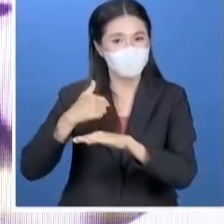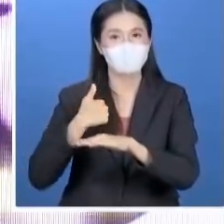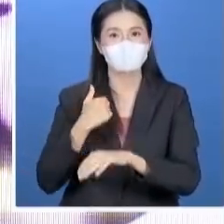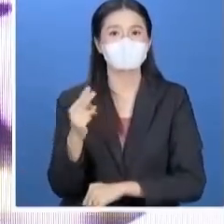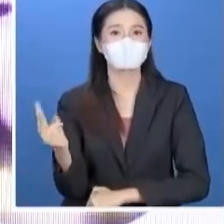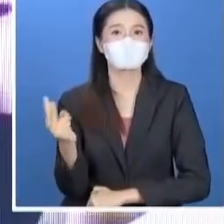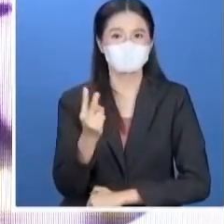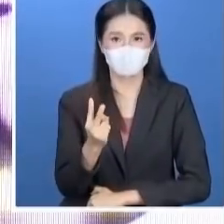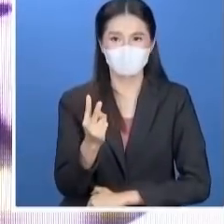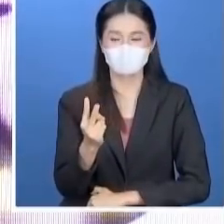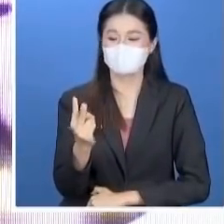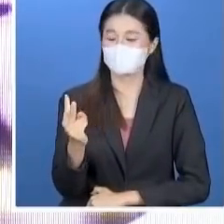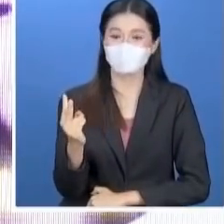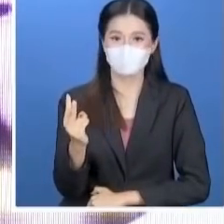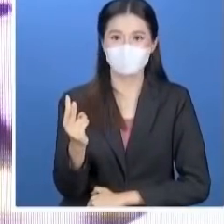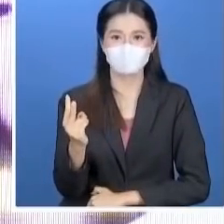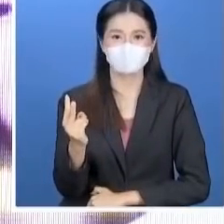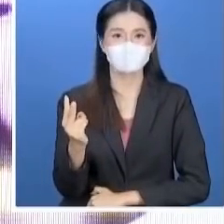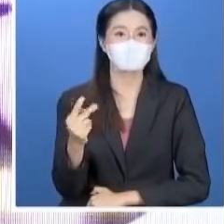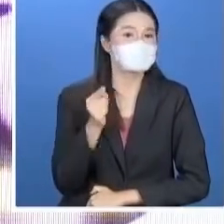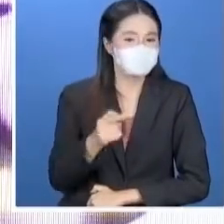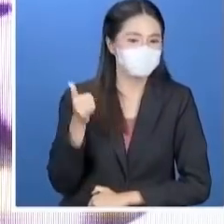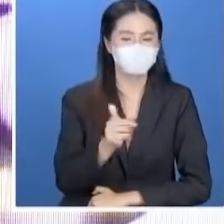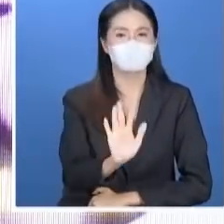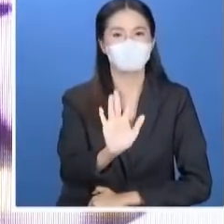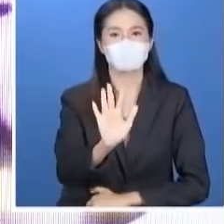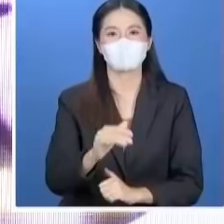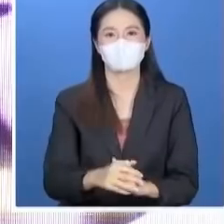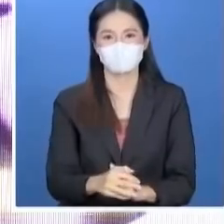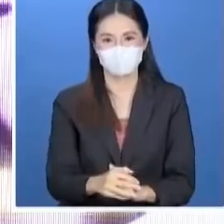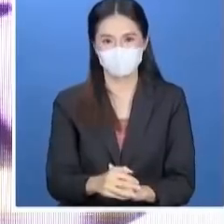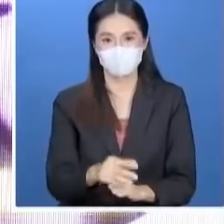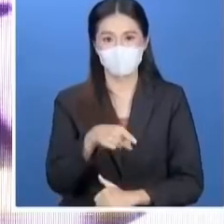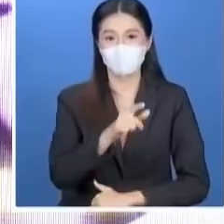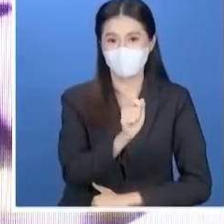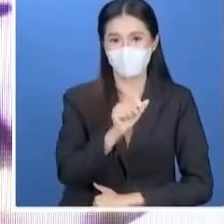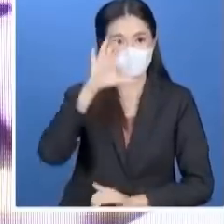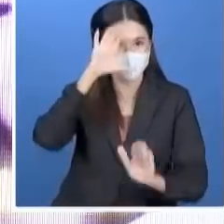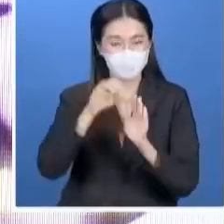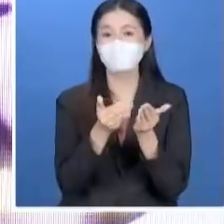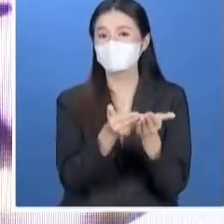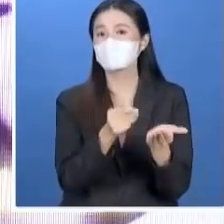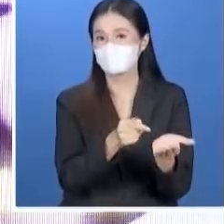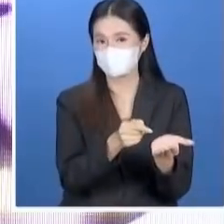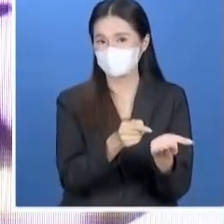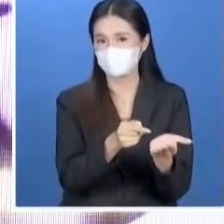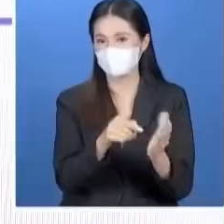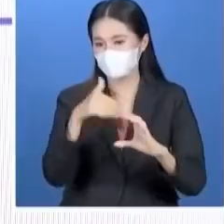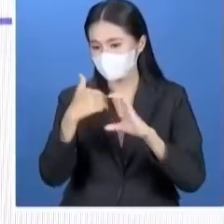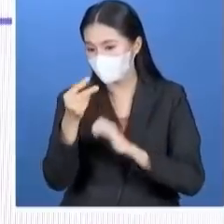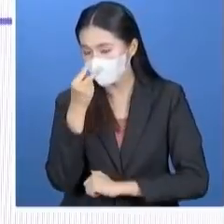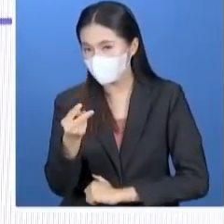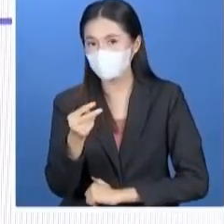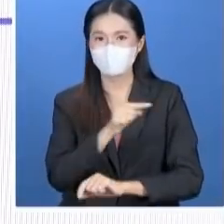และอีก2คนโดย2คนนี้ในวันจริงไม่ว่างมาขึ้นเรือจากนั้นนายปอได้ส่งภาพเรือลำที่เกิดเหตุมาให้ดู